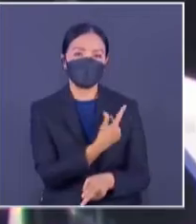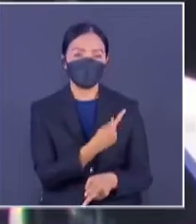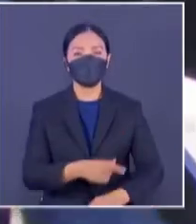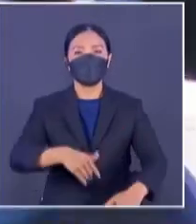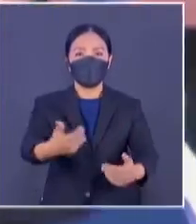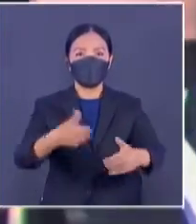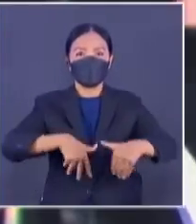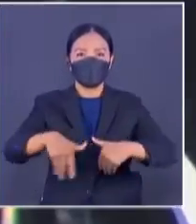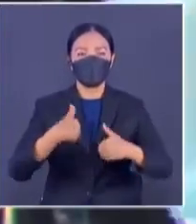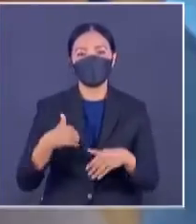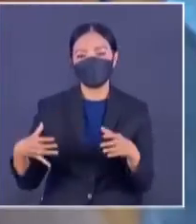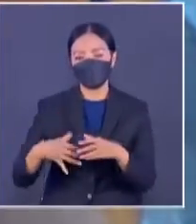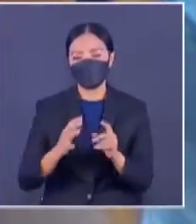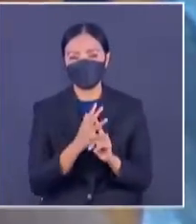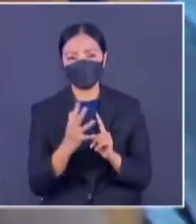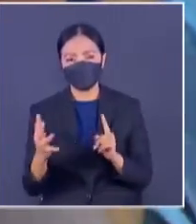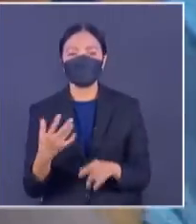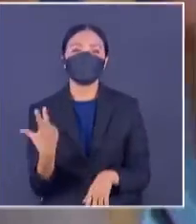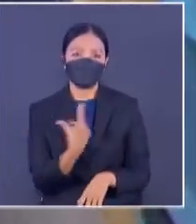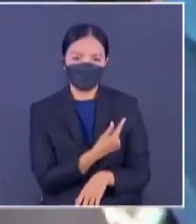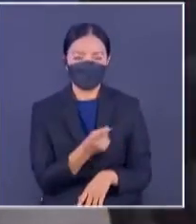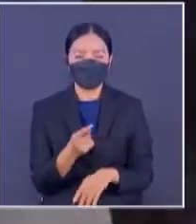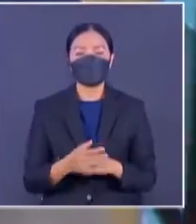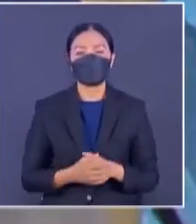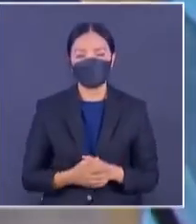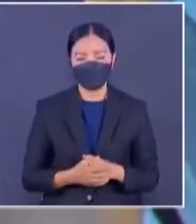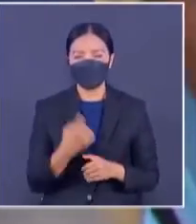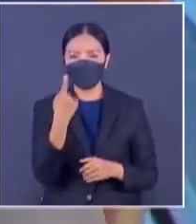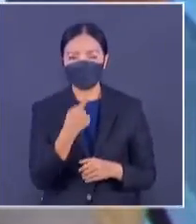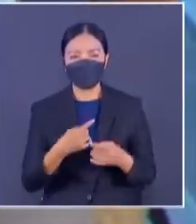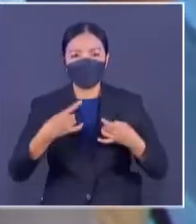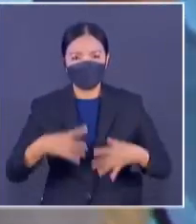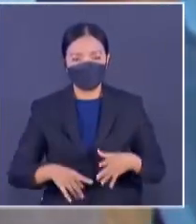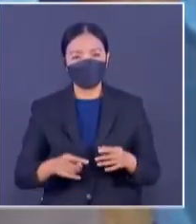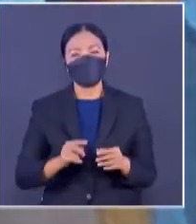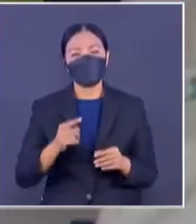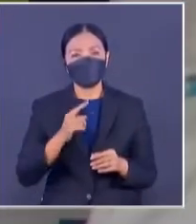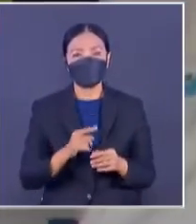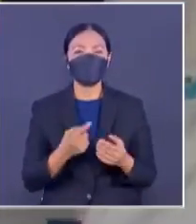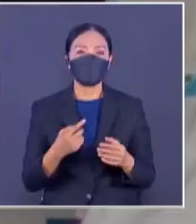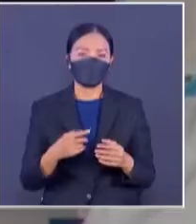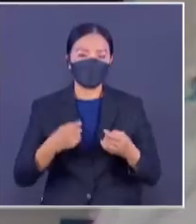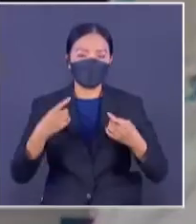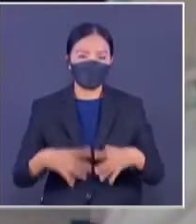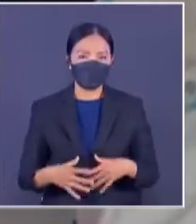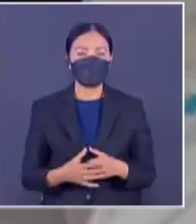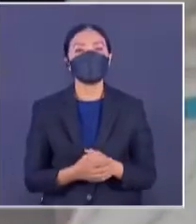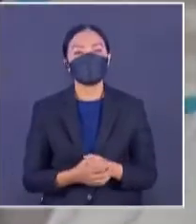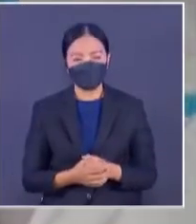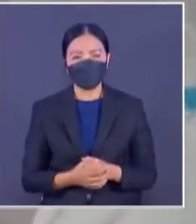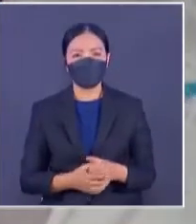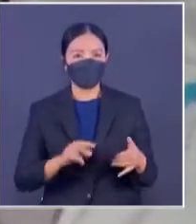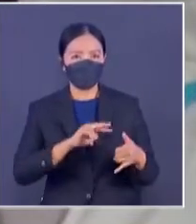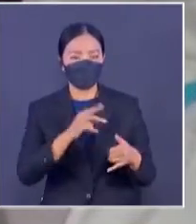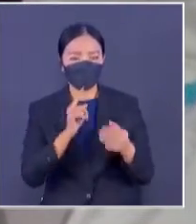ะครับรวมทั้งกลุ่มผู้สัมผัสเสี่ยงที่มีผลการตรวจเป็นลบเพื่อเตรียมความพร้อมเปิดเมืองท่องเที่ยวในระยะที่2นะ